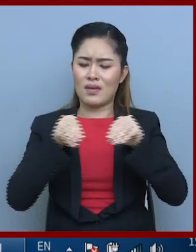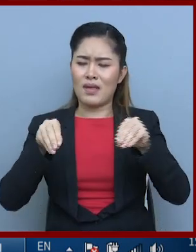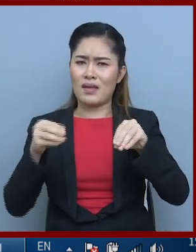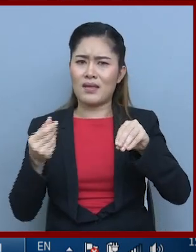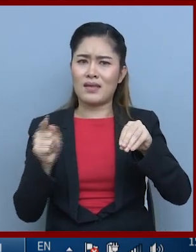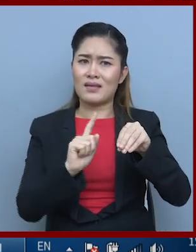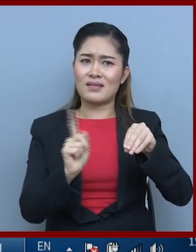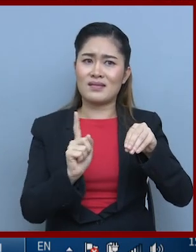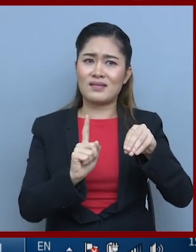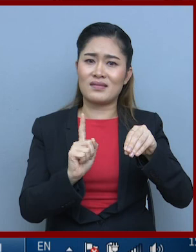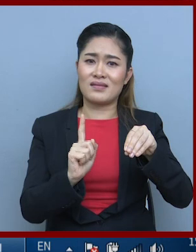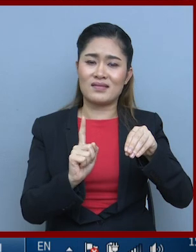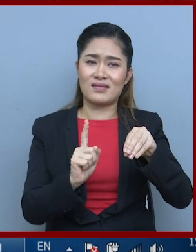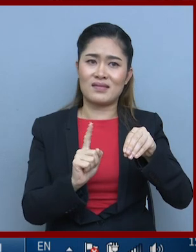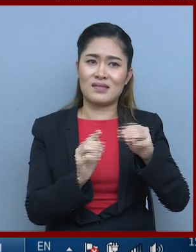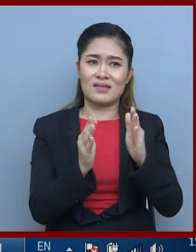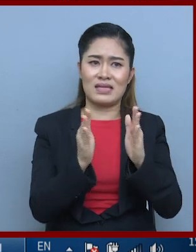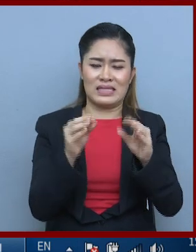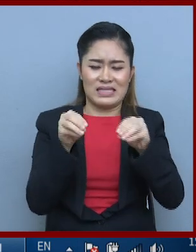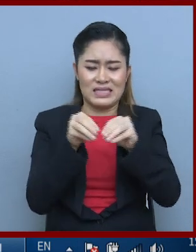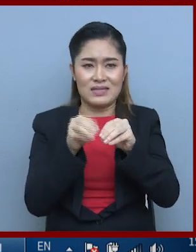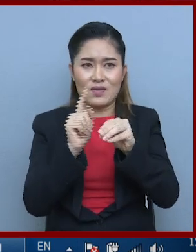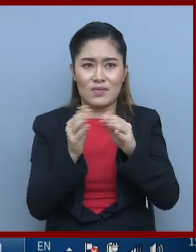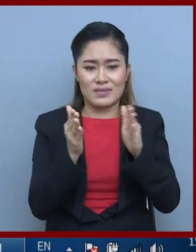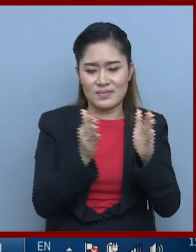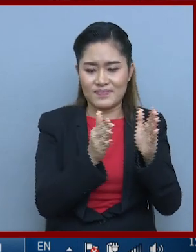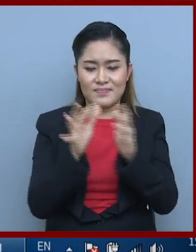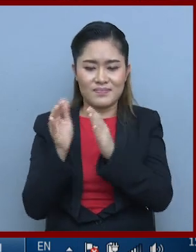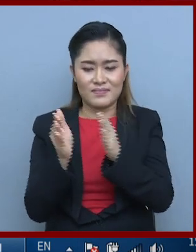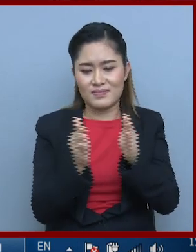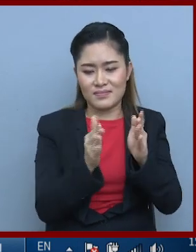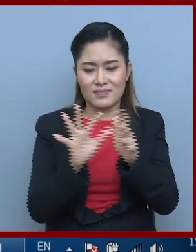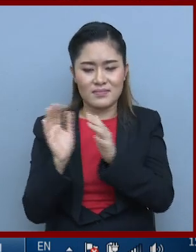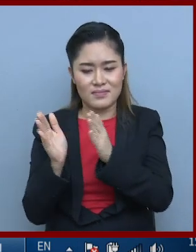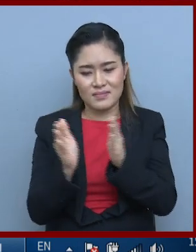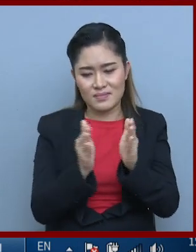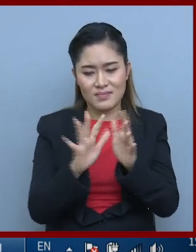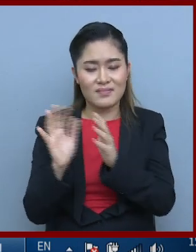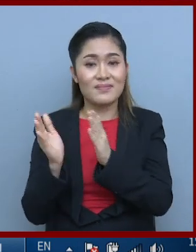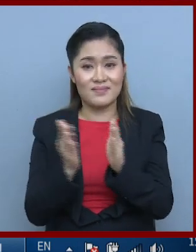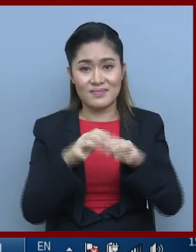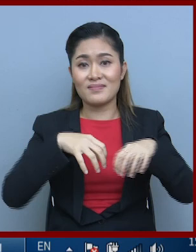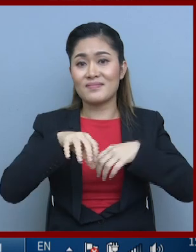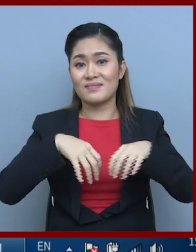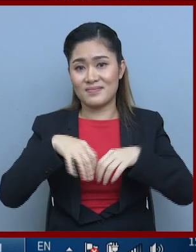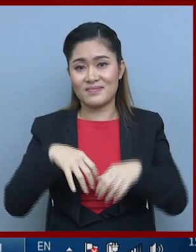ยังไงไปหน่อยระยะชิดไปหน่อยเพราะงั้นเราก็จัดเอาเองนะอันนี้จัดแล้วก็คืออะไร